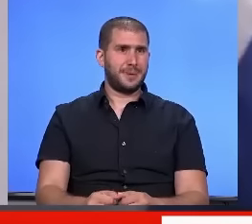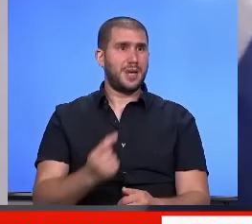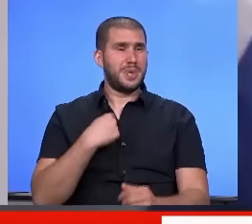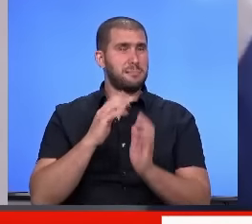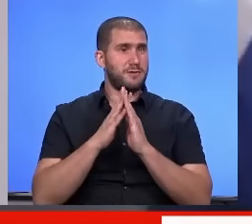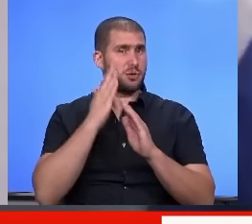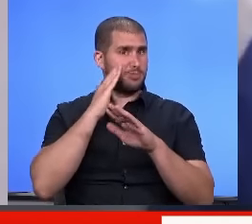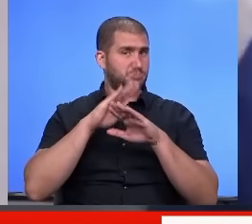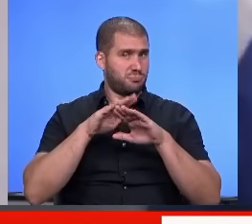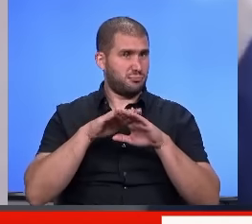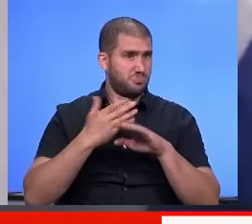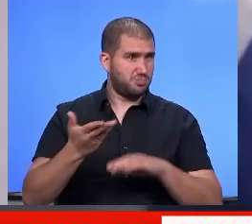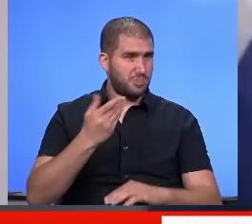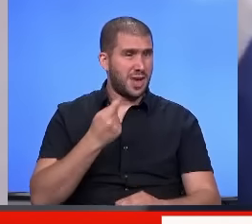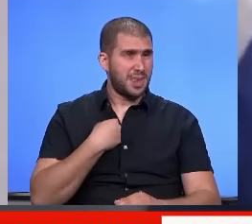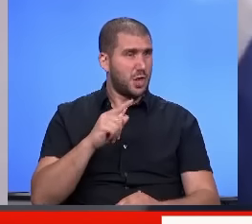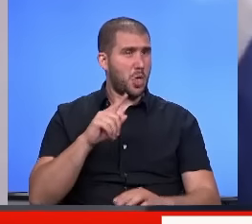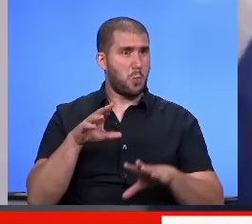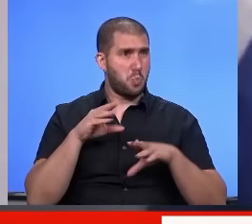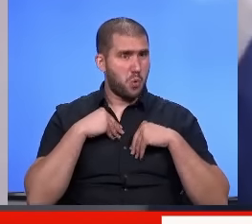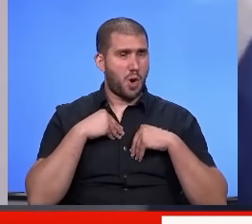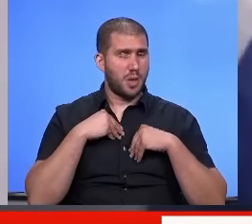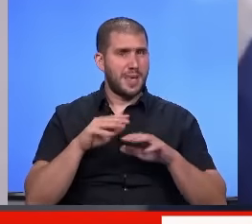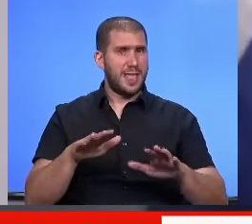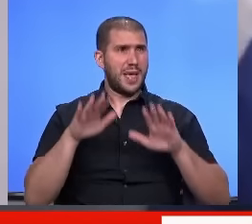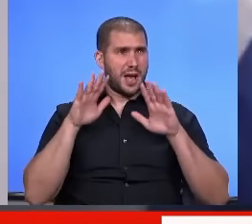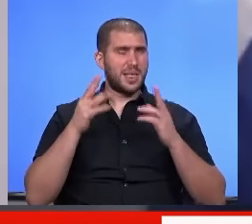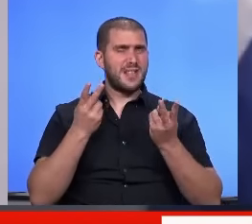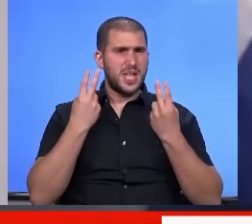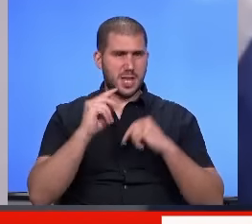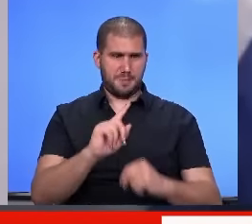להעביר, אני לא מוכן להיכנע